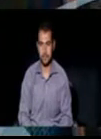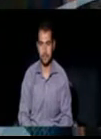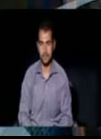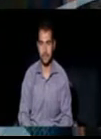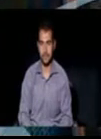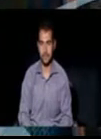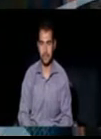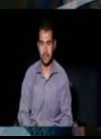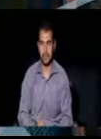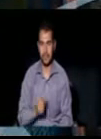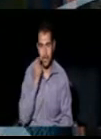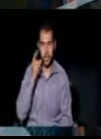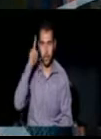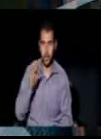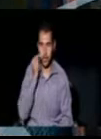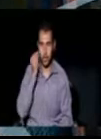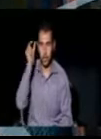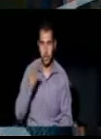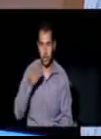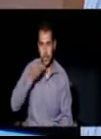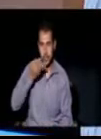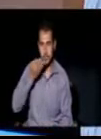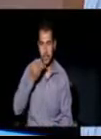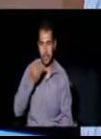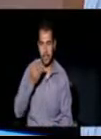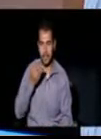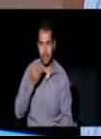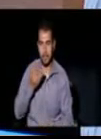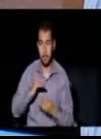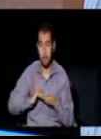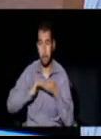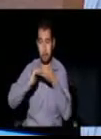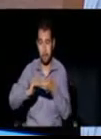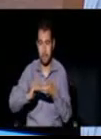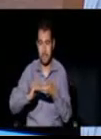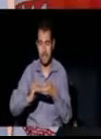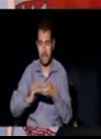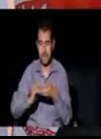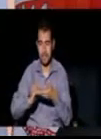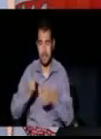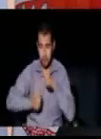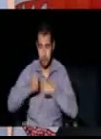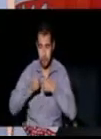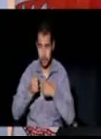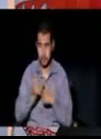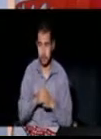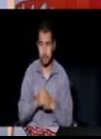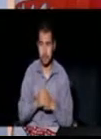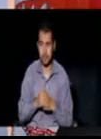المتكلمين او من الاسوياء زي ما هم بيسموهم مع المبادره؟ هو في ناس كتيره قوي